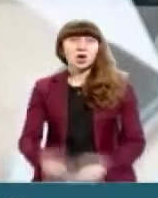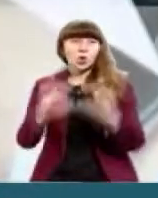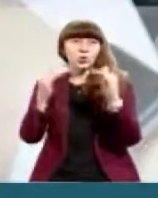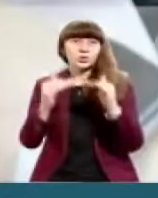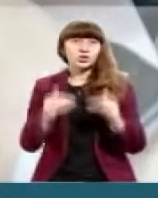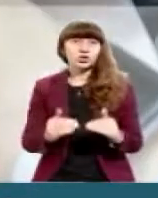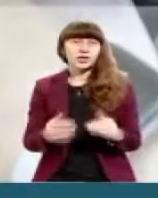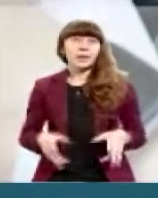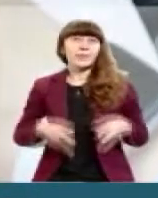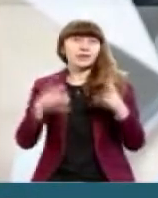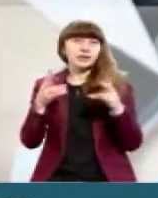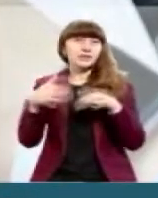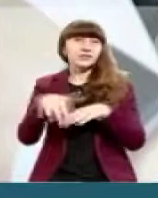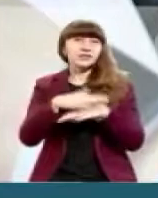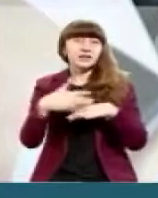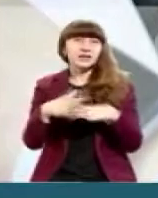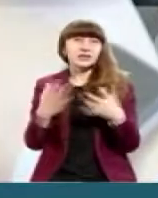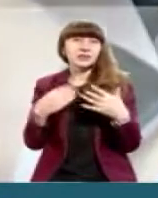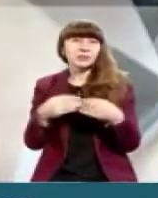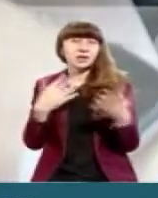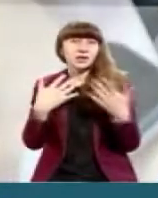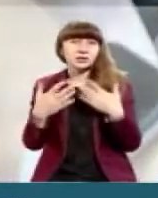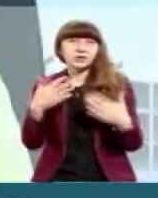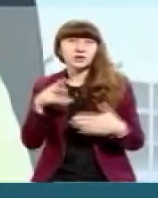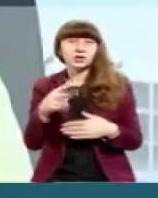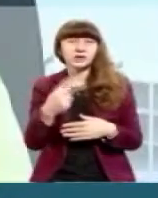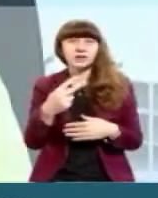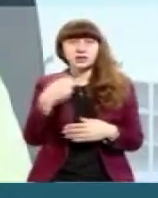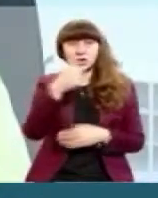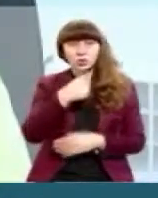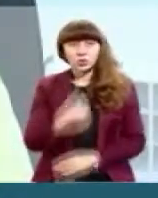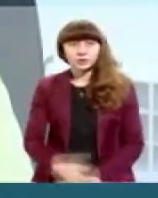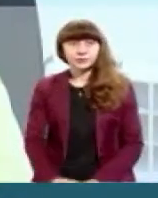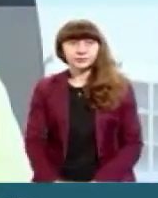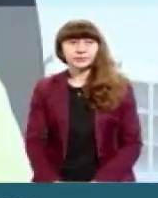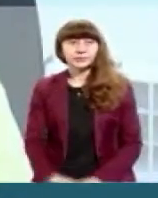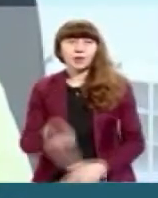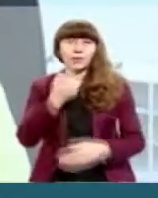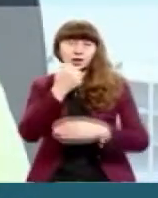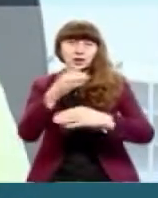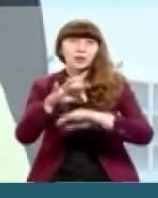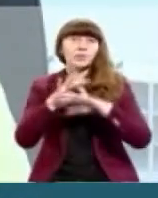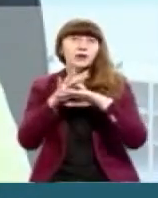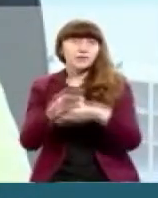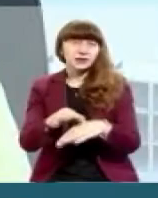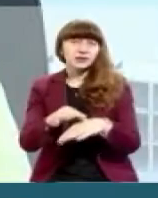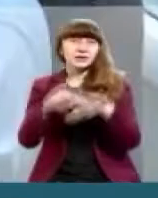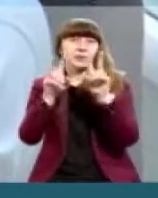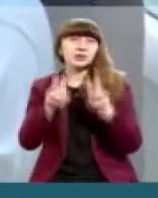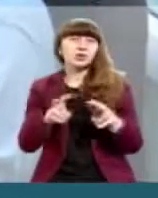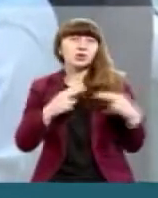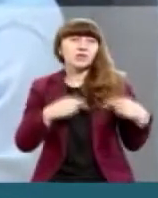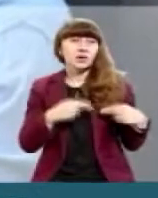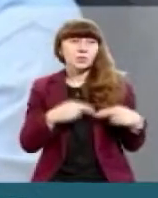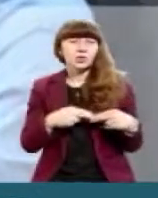азайту жөніндегі жоспар әзірленген. Жүргізіліп жатқан мониторингтік жұмыстардың арқасында дағдарыс орталығына 81 әйел мен 130